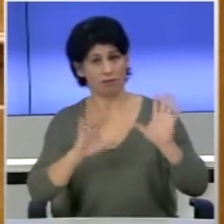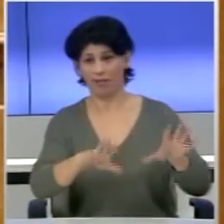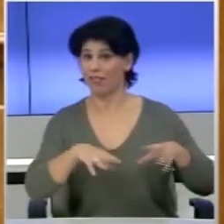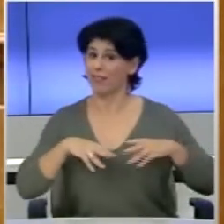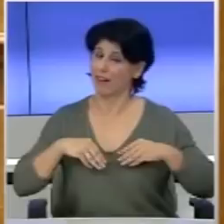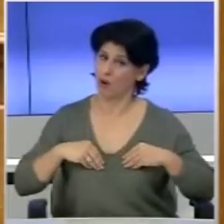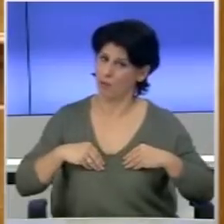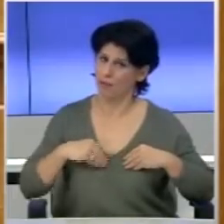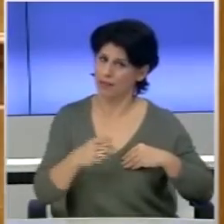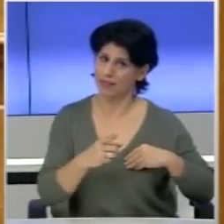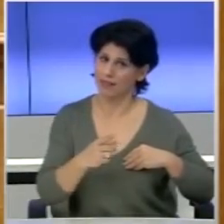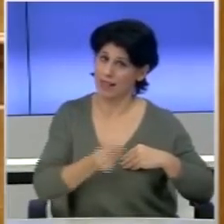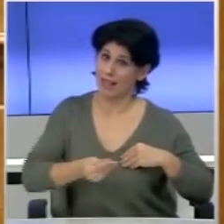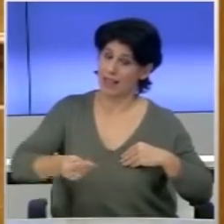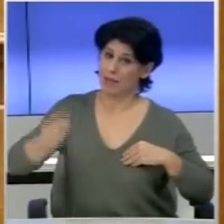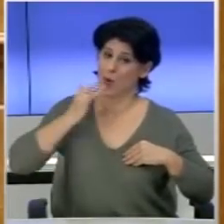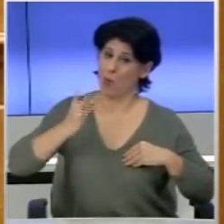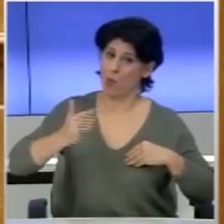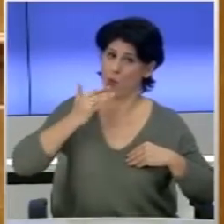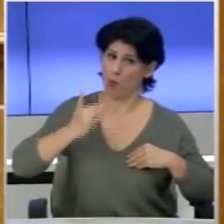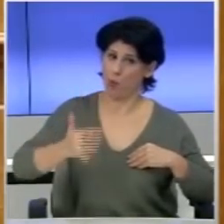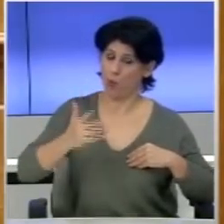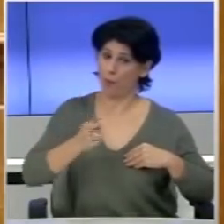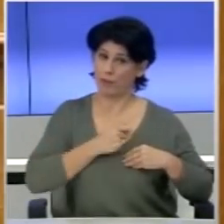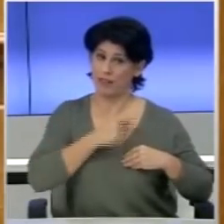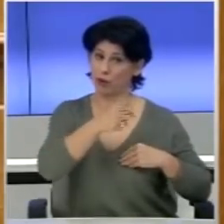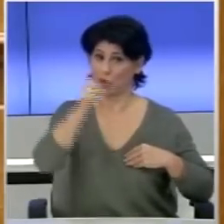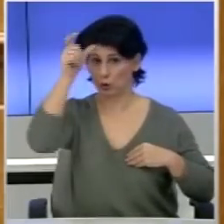συμμεριζόμαστε όμως τις υπερφύαλες εκτιμήσεις